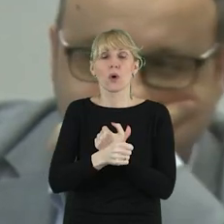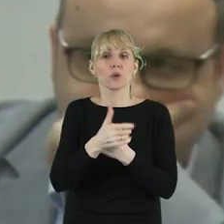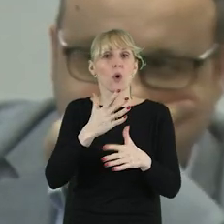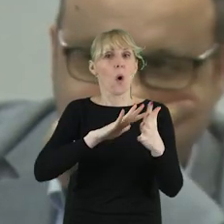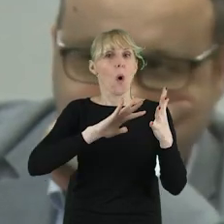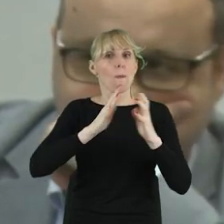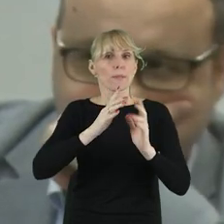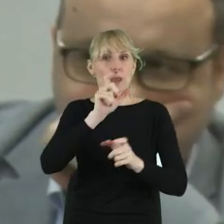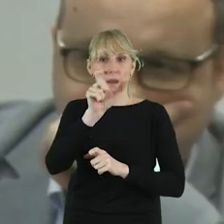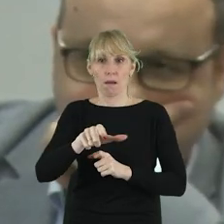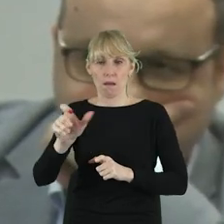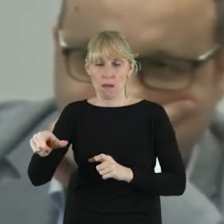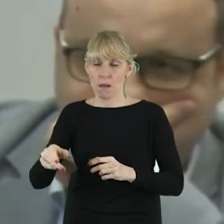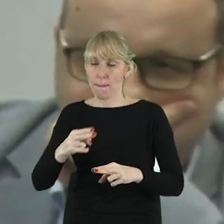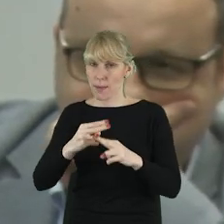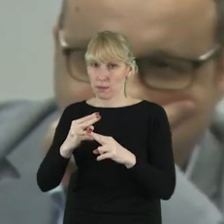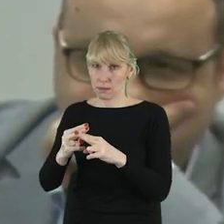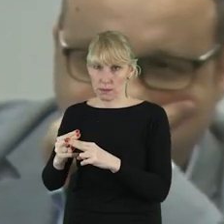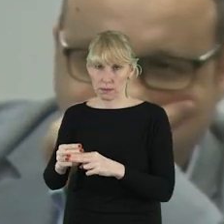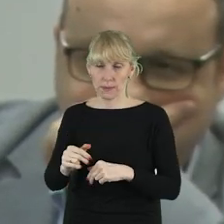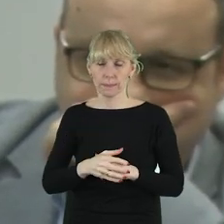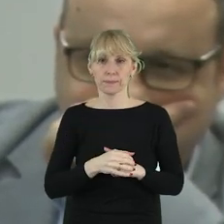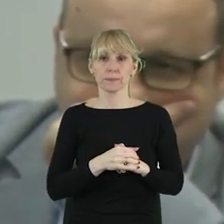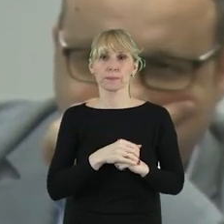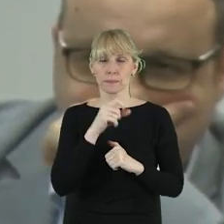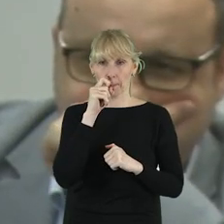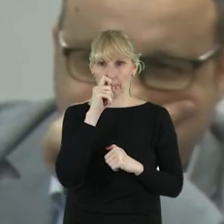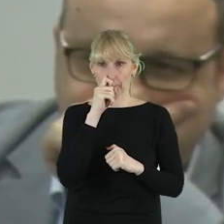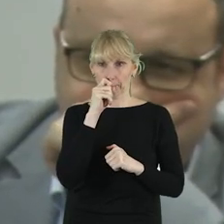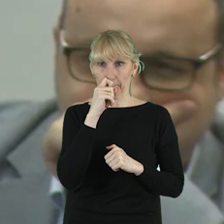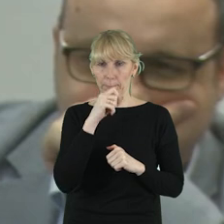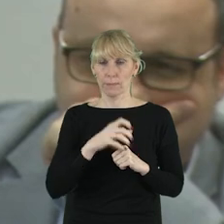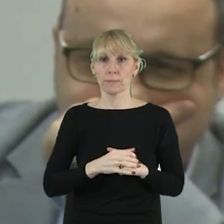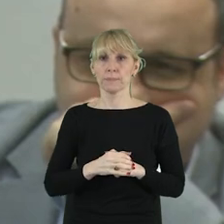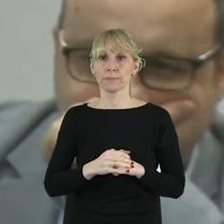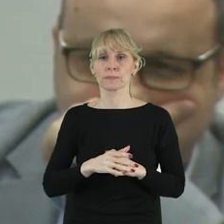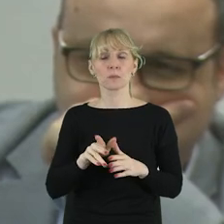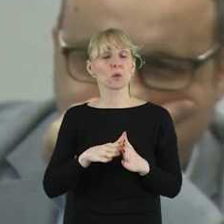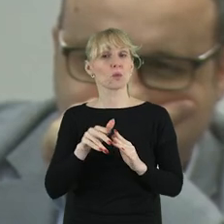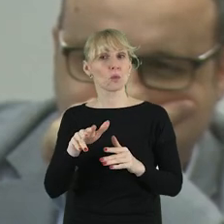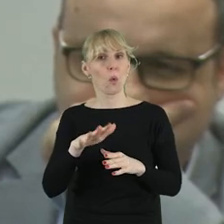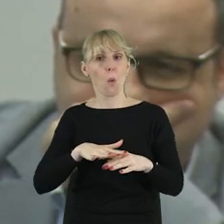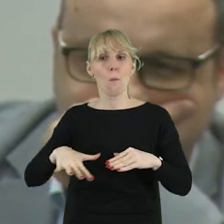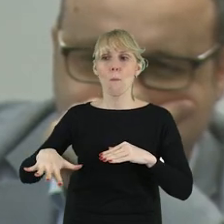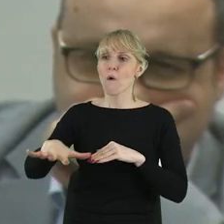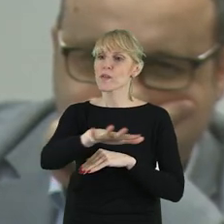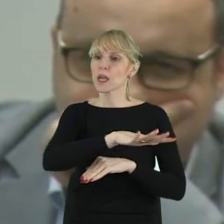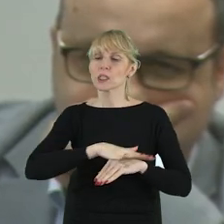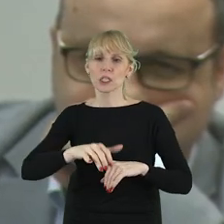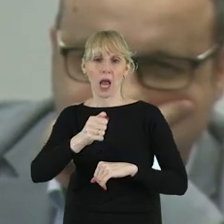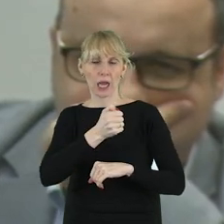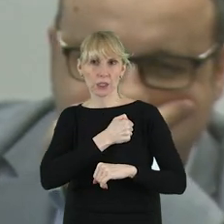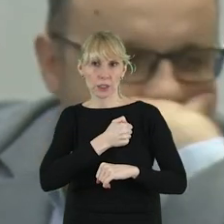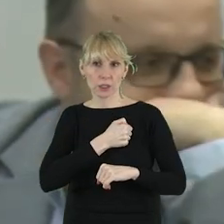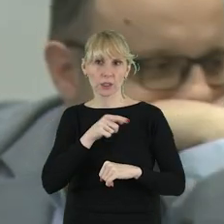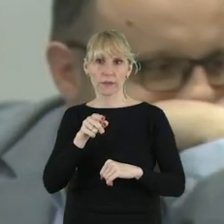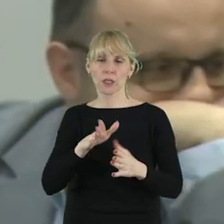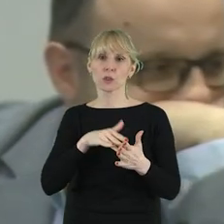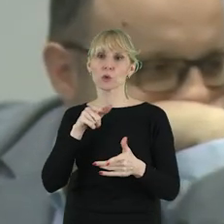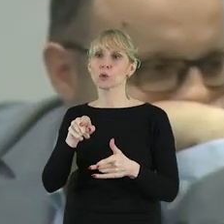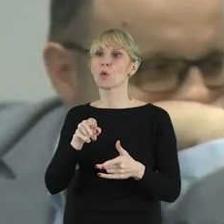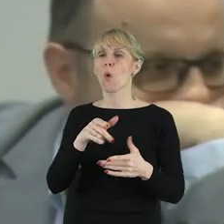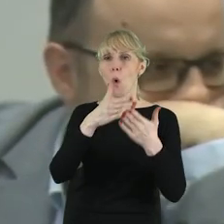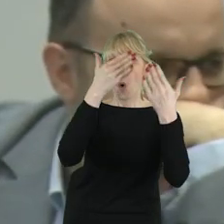Oprócz dzierżawy powierzchni, szpital udostępnia firmie możliwość przyjęć na